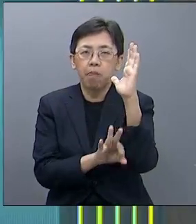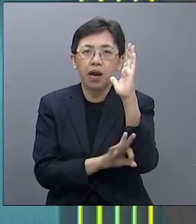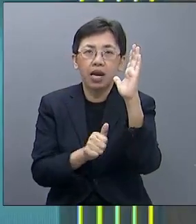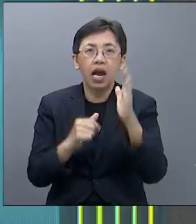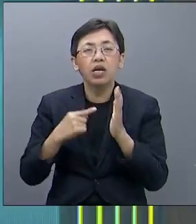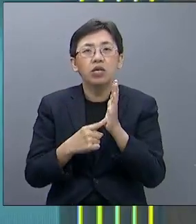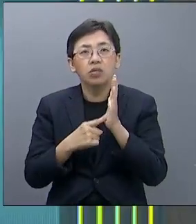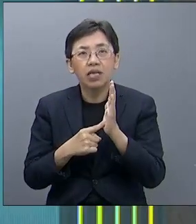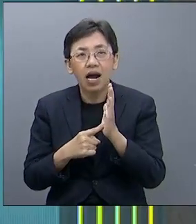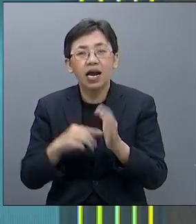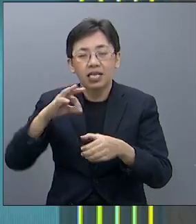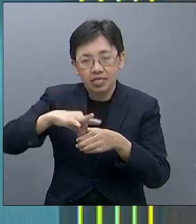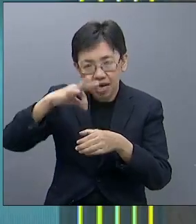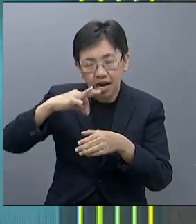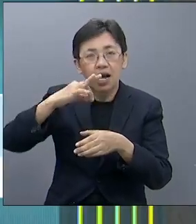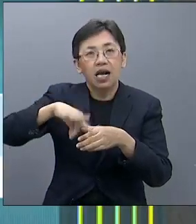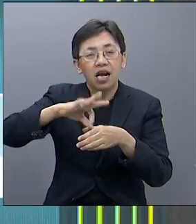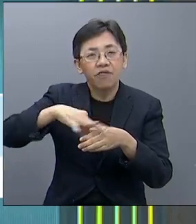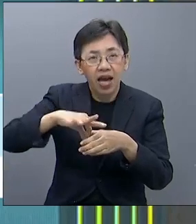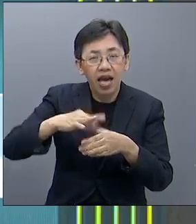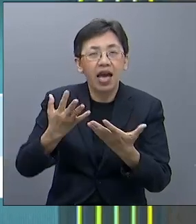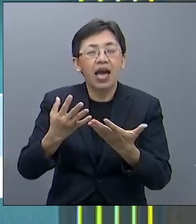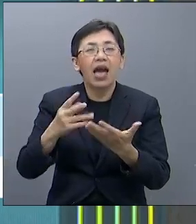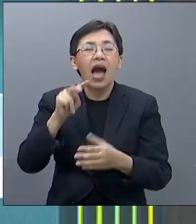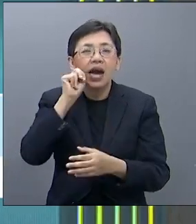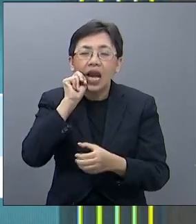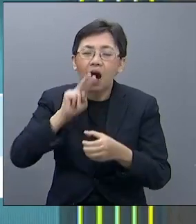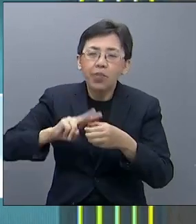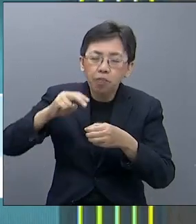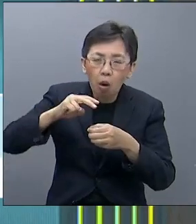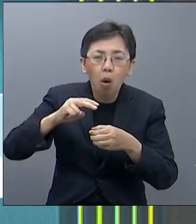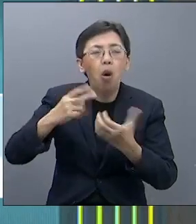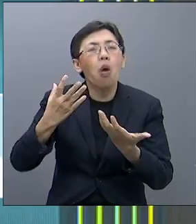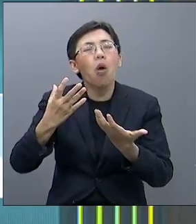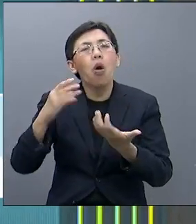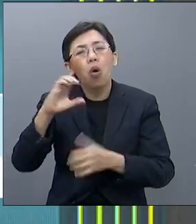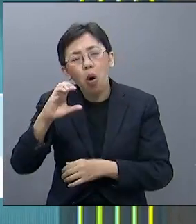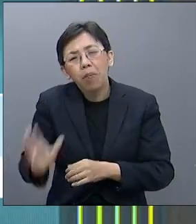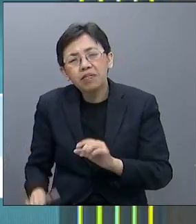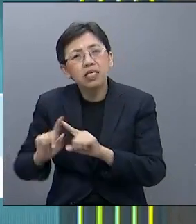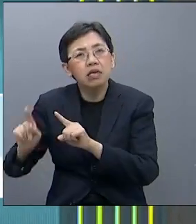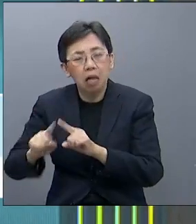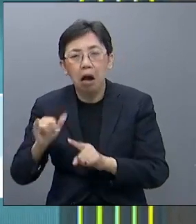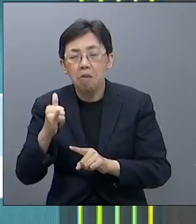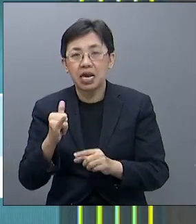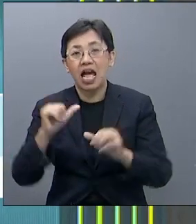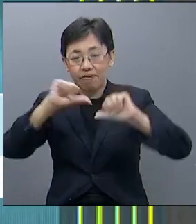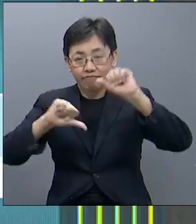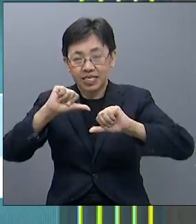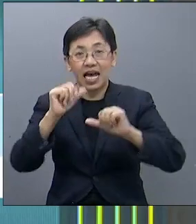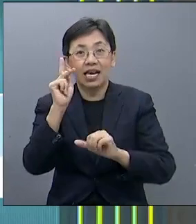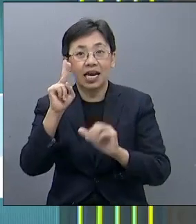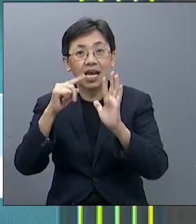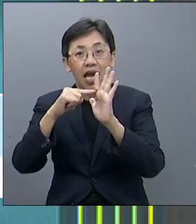าจะเป็นพวกเรื่องของชากาแฟ น้ำอัดลมน้ำอัดลมอะไรที่มีคาเฟอีนเนี่ยคือเป็นตัวการเลย ครับก็เป็นปัจจัยเสี่ยงในนั้นเพราะว่าตัวคาเฟ